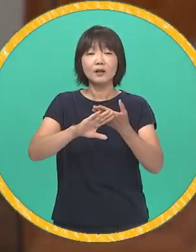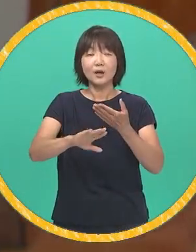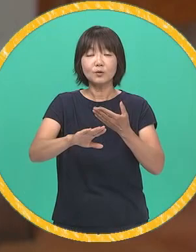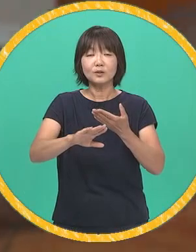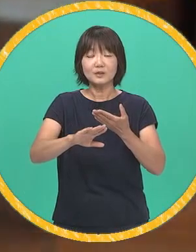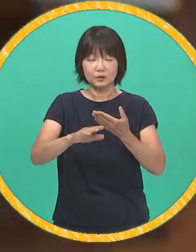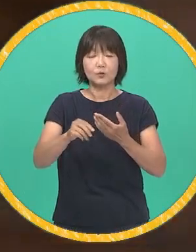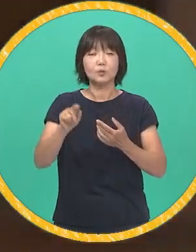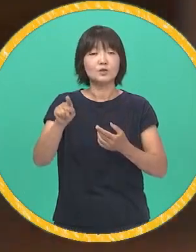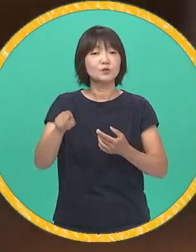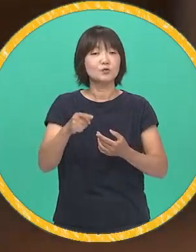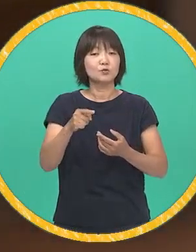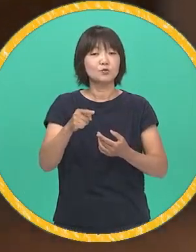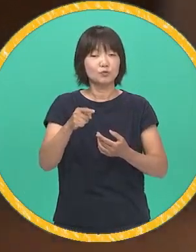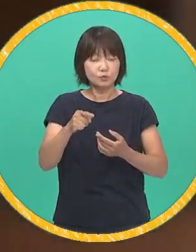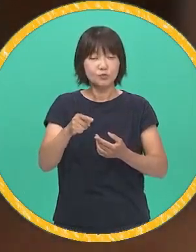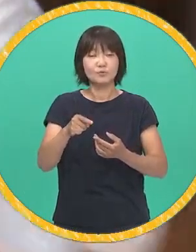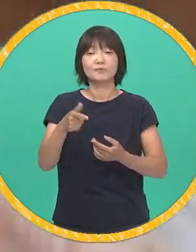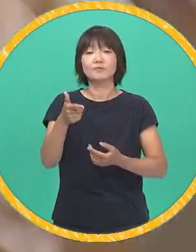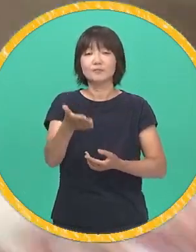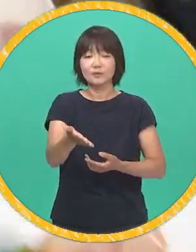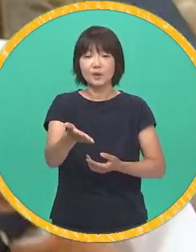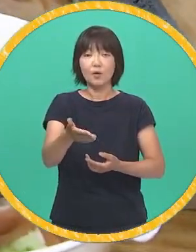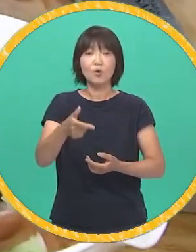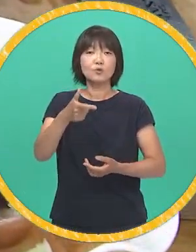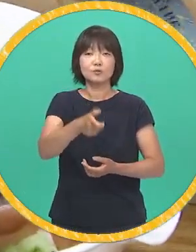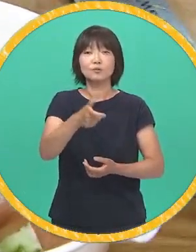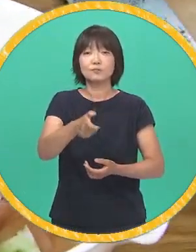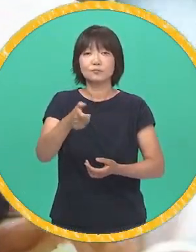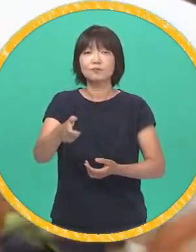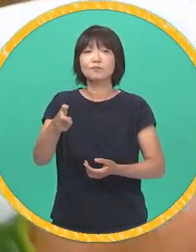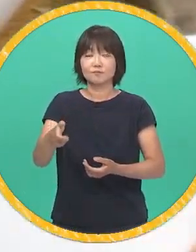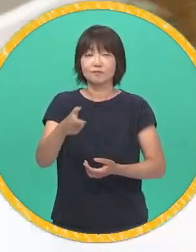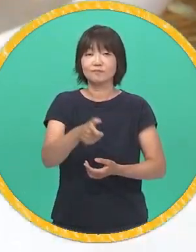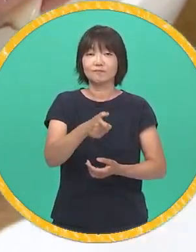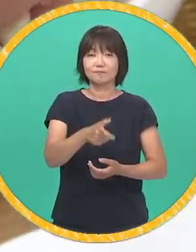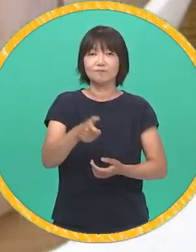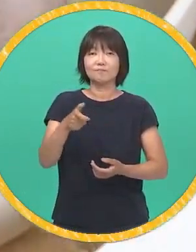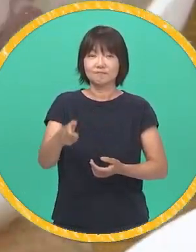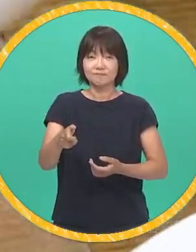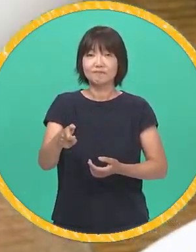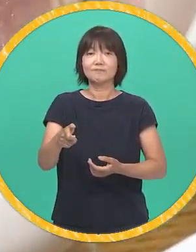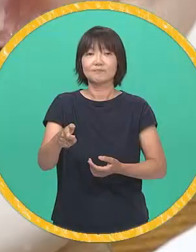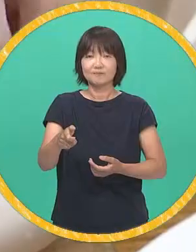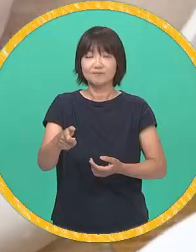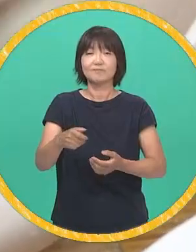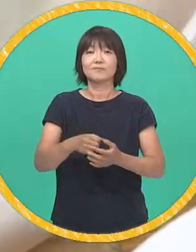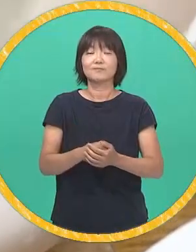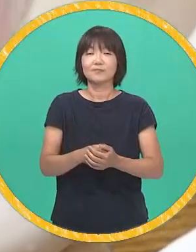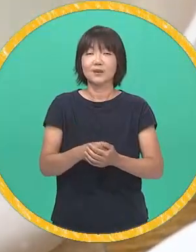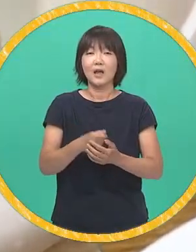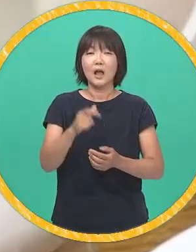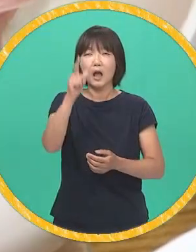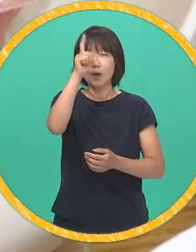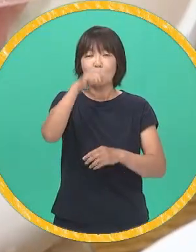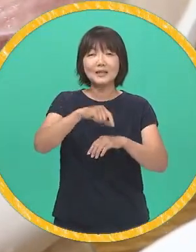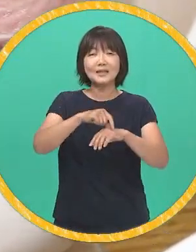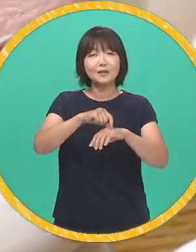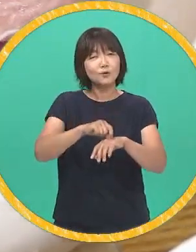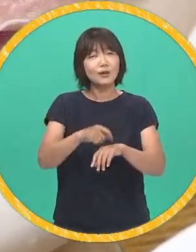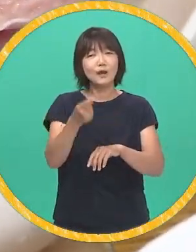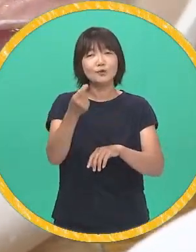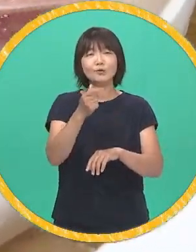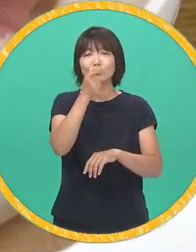でクリーンさんとお子様が沢山入っててそれをねこクリニックにかけますこれでこういった肉の中で